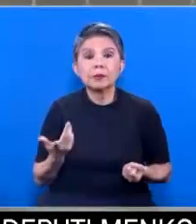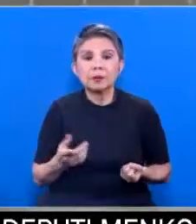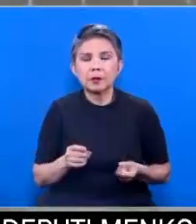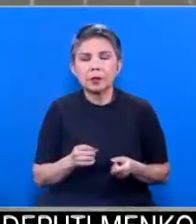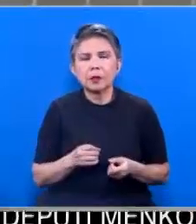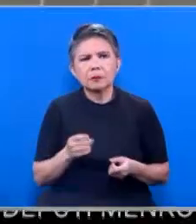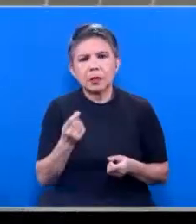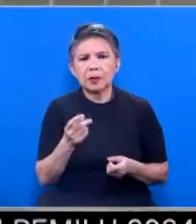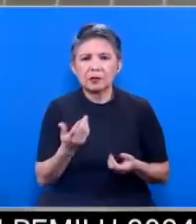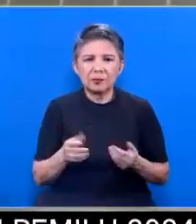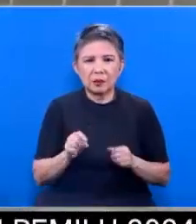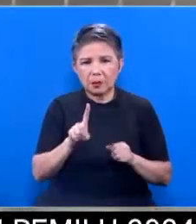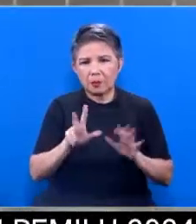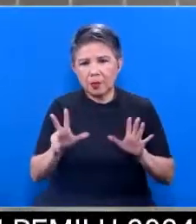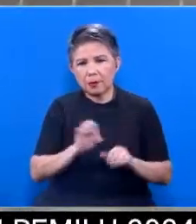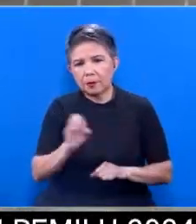di pasaran kemungkinan